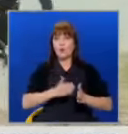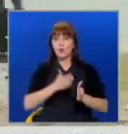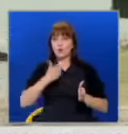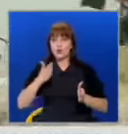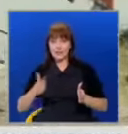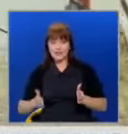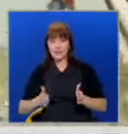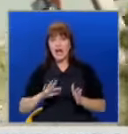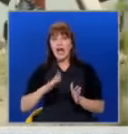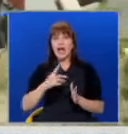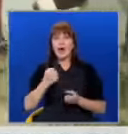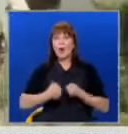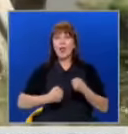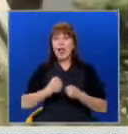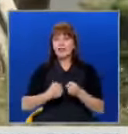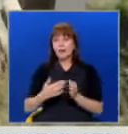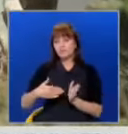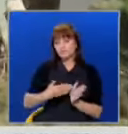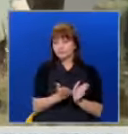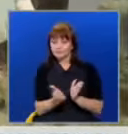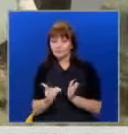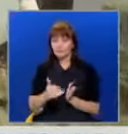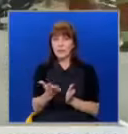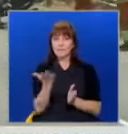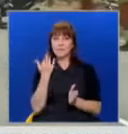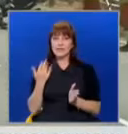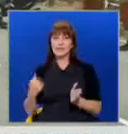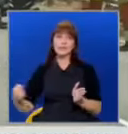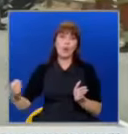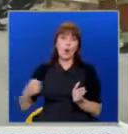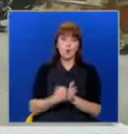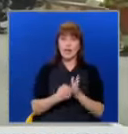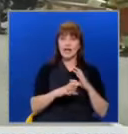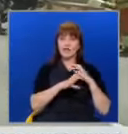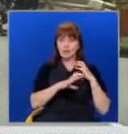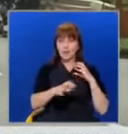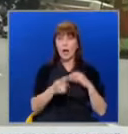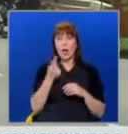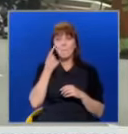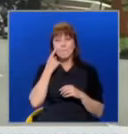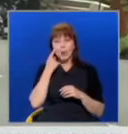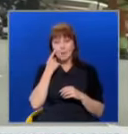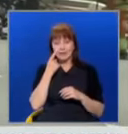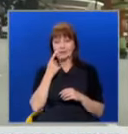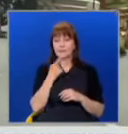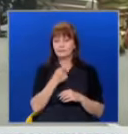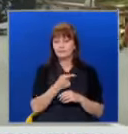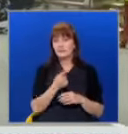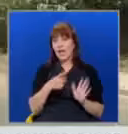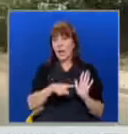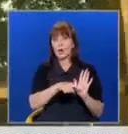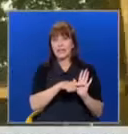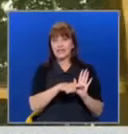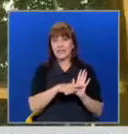посока Сандански, е криволичал по пътя, преди да се удари в автобуса. Пробата за алкохол и наркотици на шофьора на автобуса е